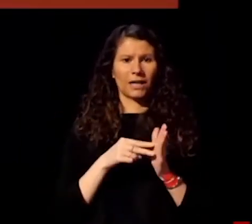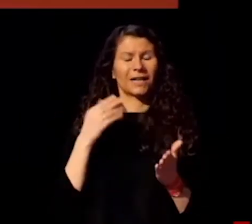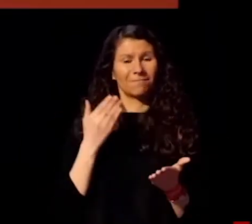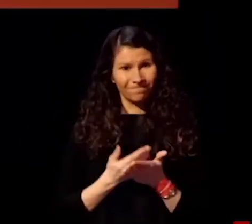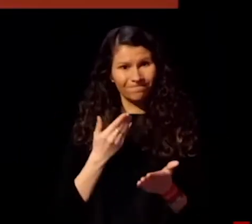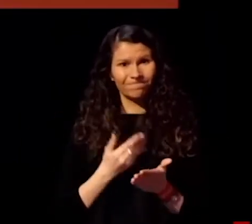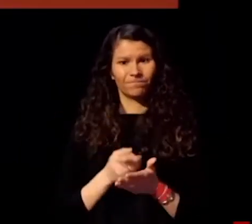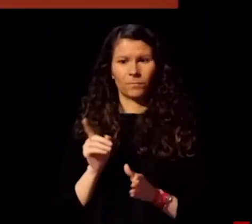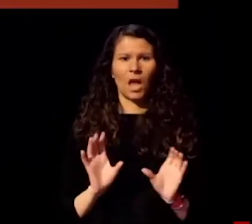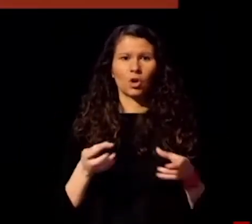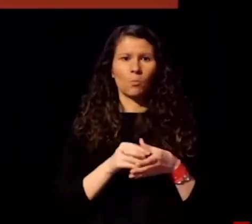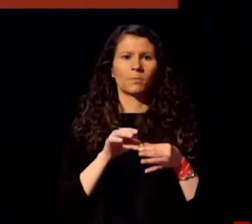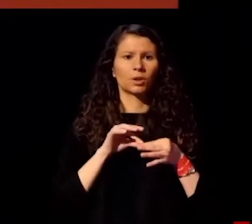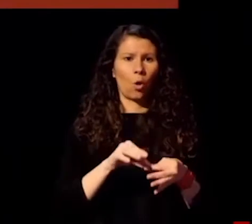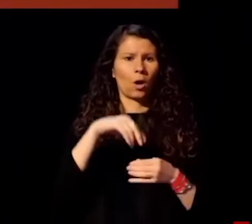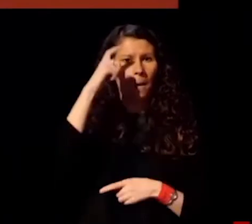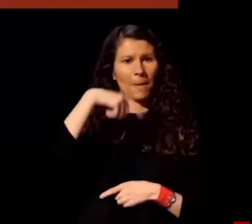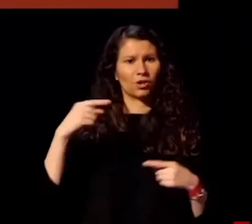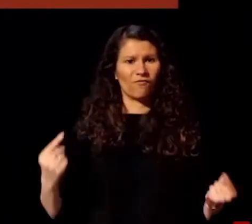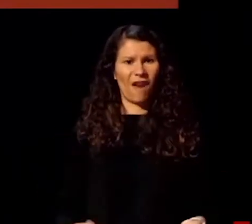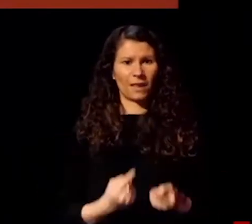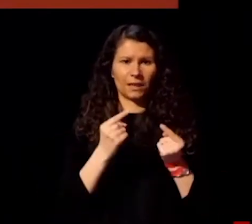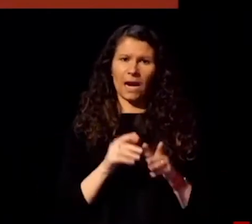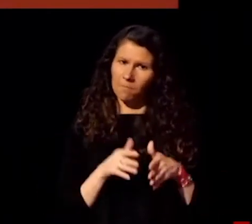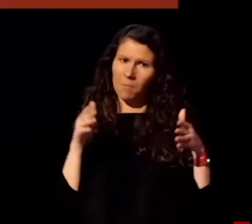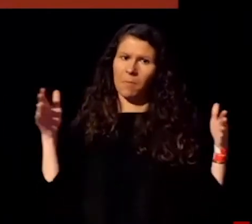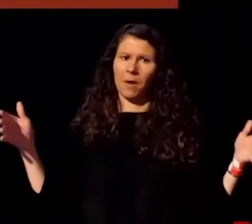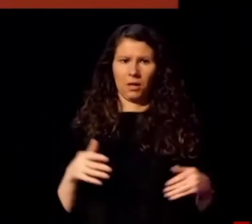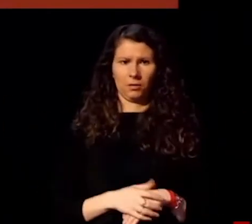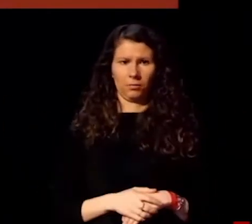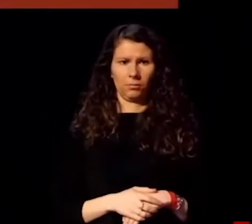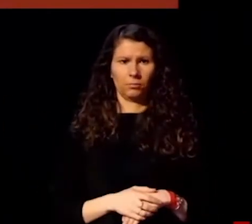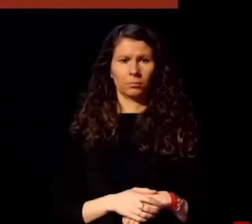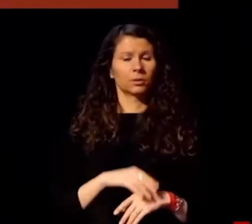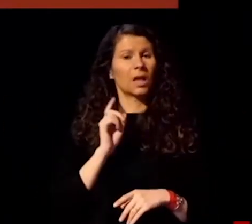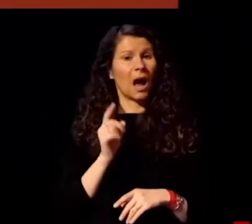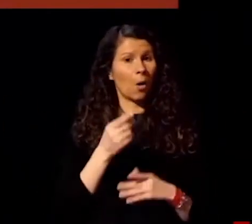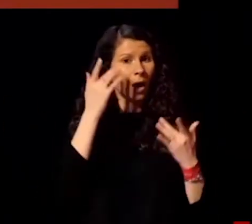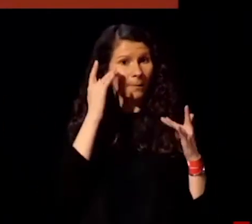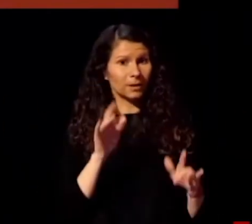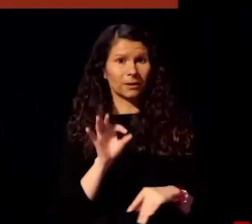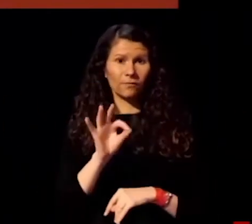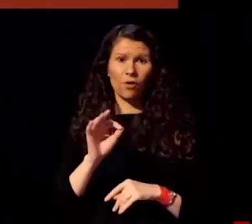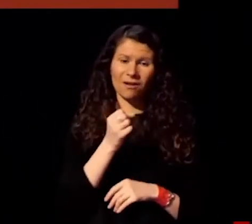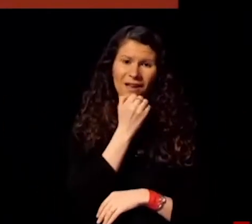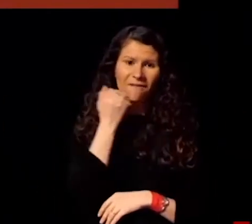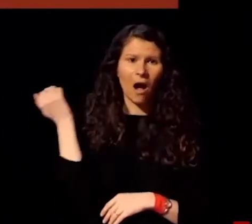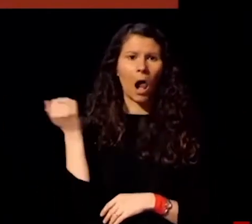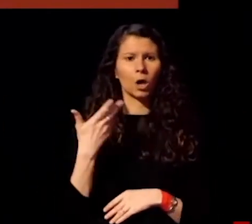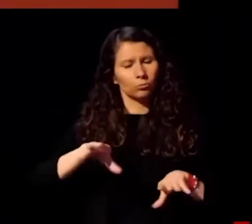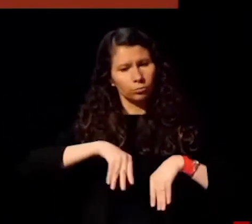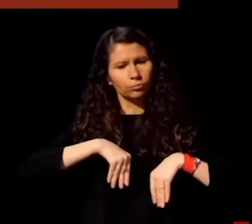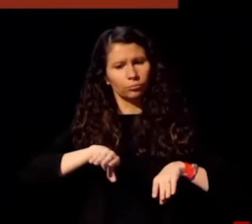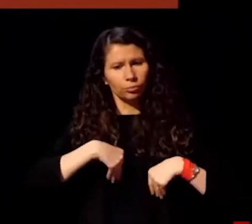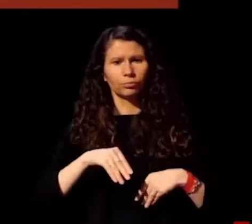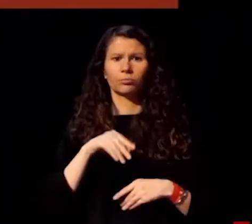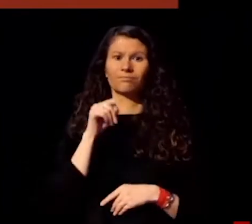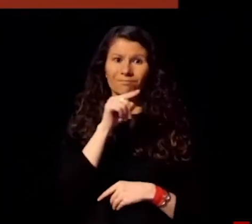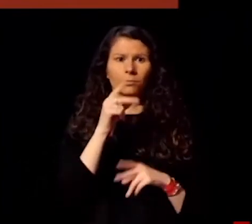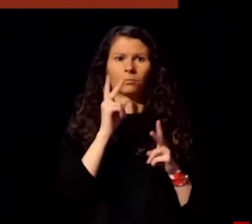gruppenbezogene menschenfeindlichkeit zunimmt und ebenso die akzeptanz von gewalt als politik ersatz